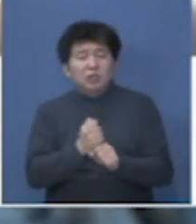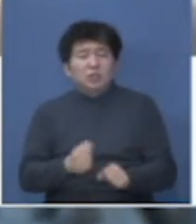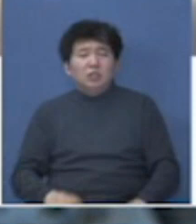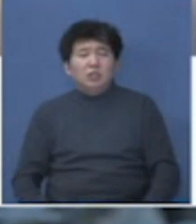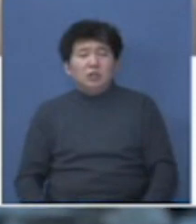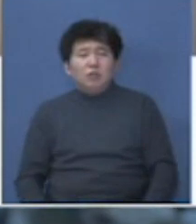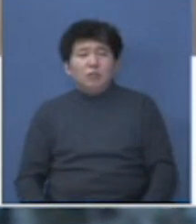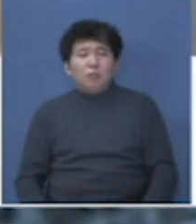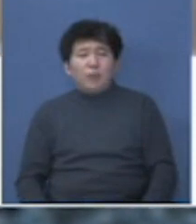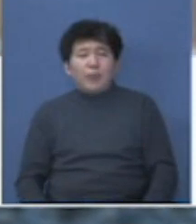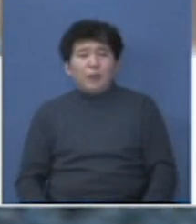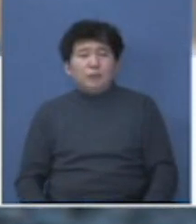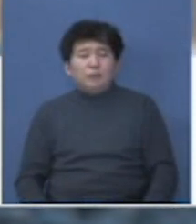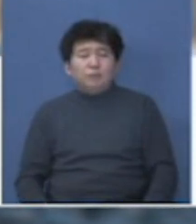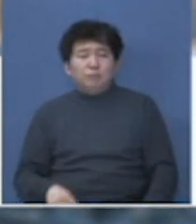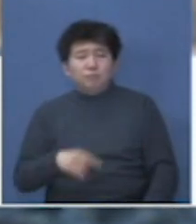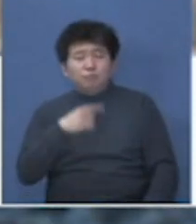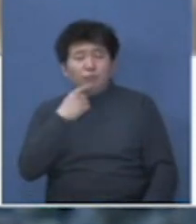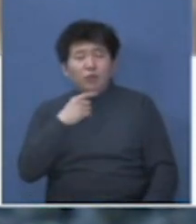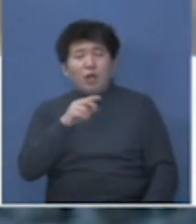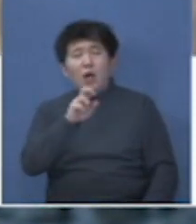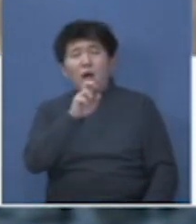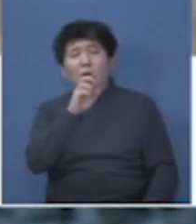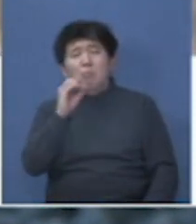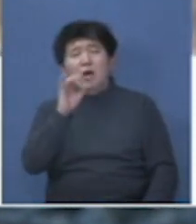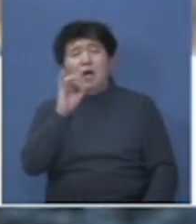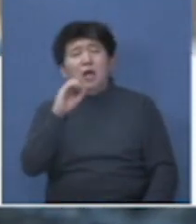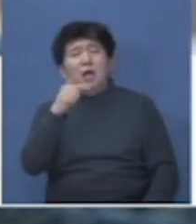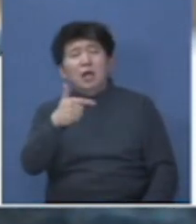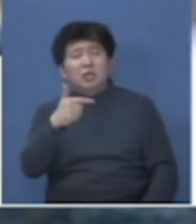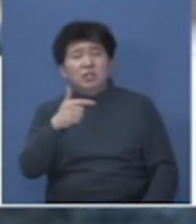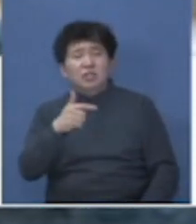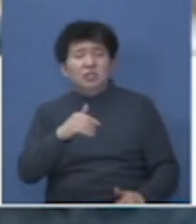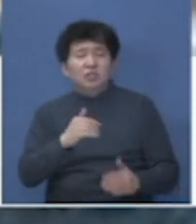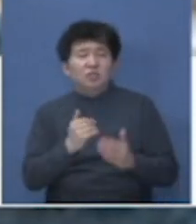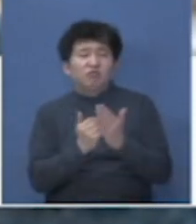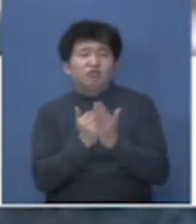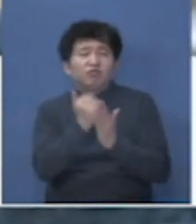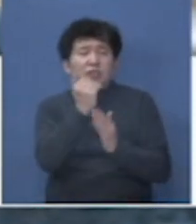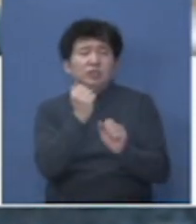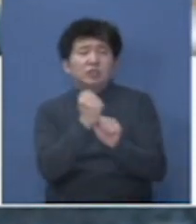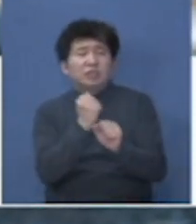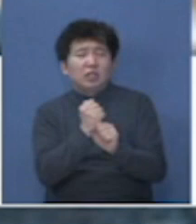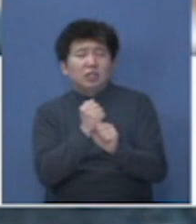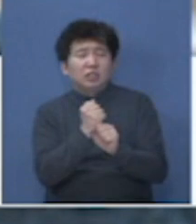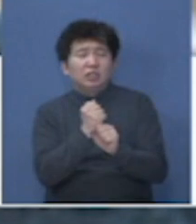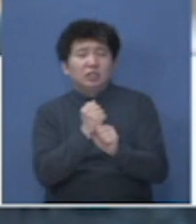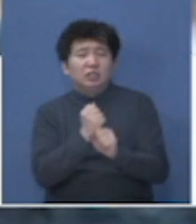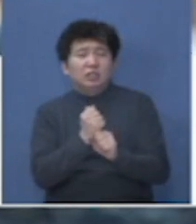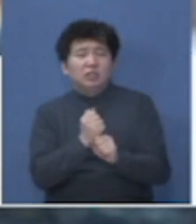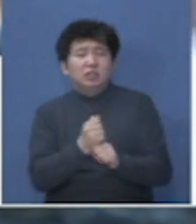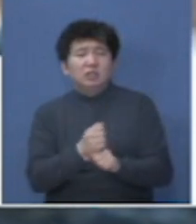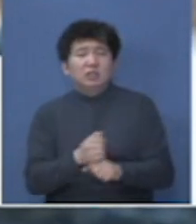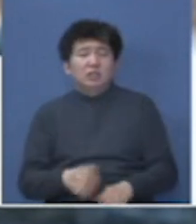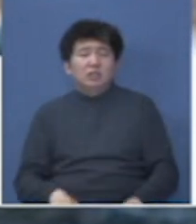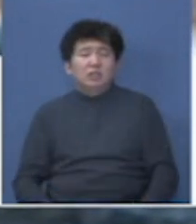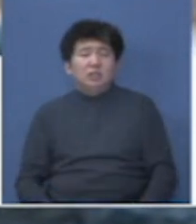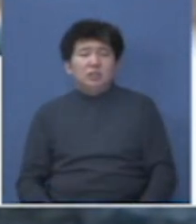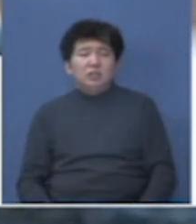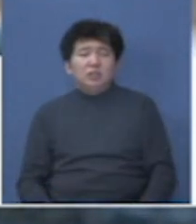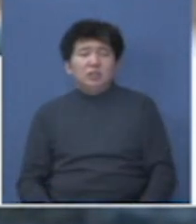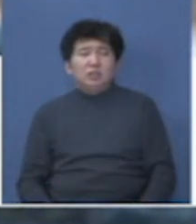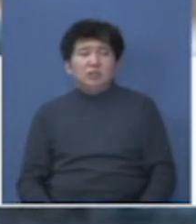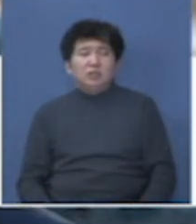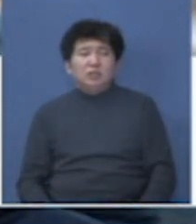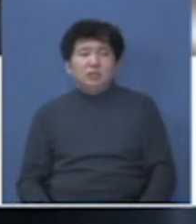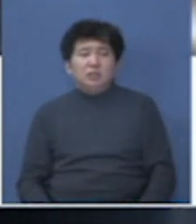бекітіп, биіктетіп, тас, қиыршық тас төгу арқылы жағалауларды бекітіп жатырмыз. Бұндағы негізгі мақсат мына